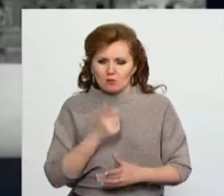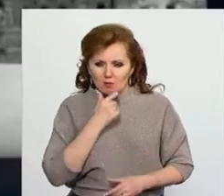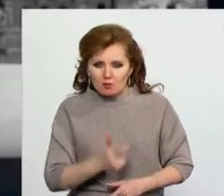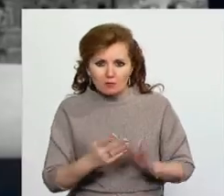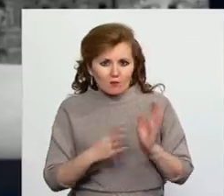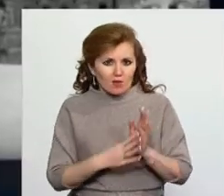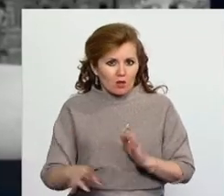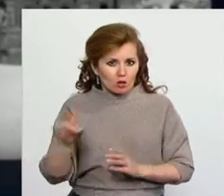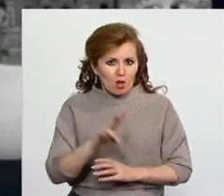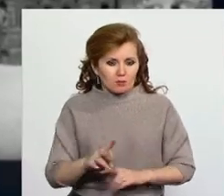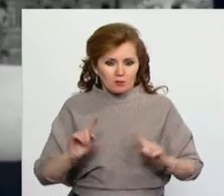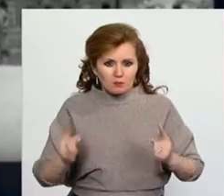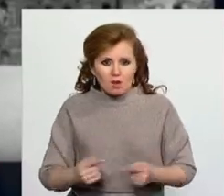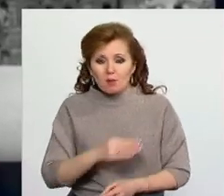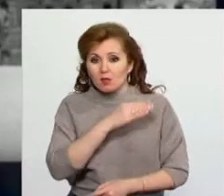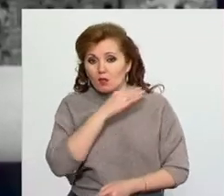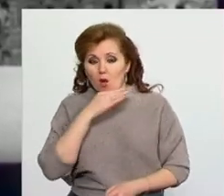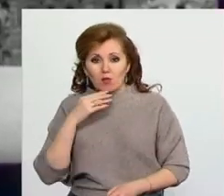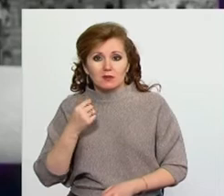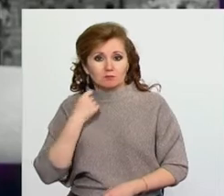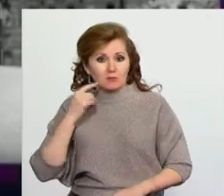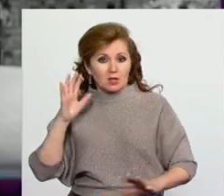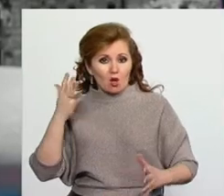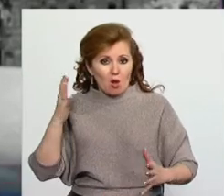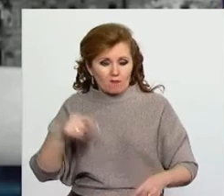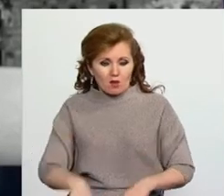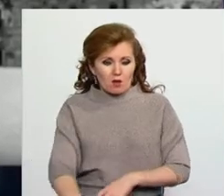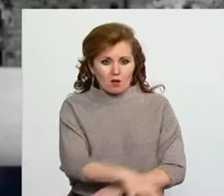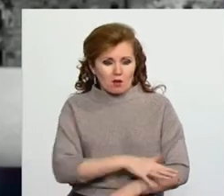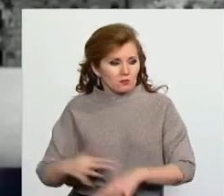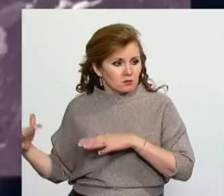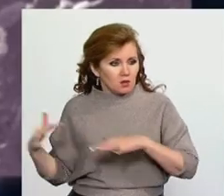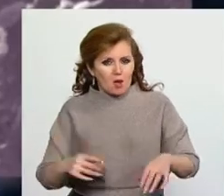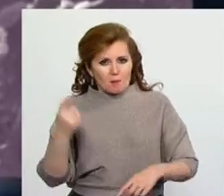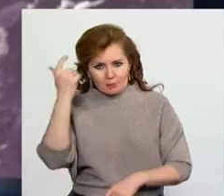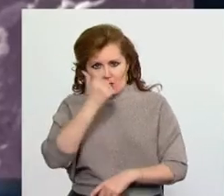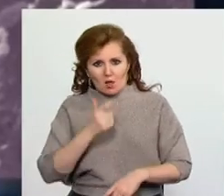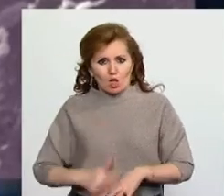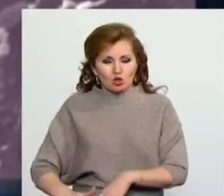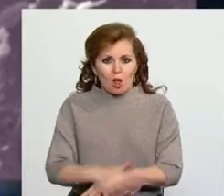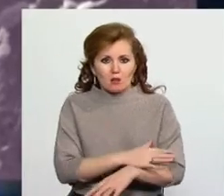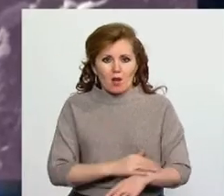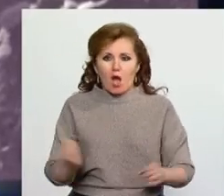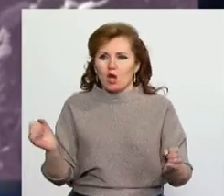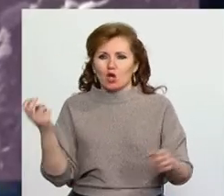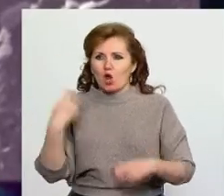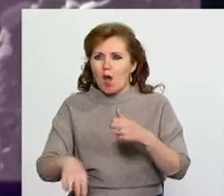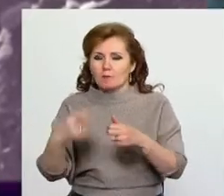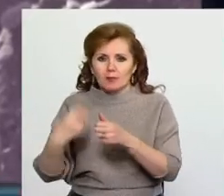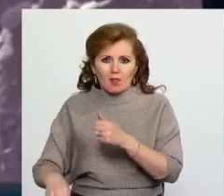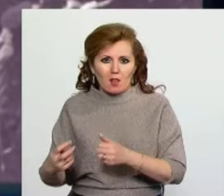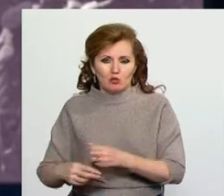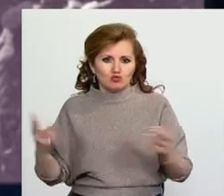ноября. Реки спиртного текли по улице к центральной площади. Пьяная толпа громила и жгла все на своем пути.